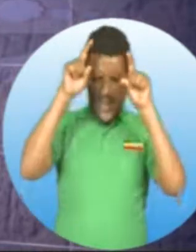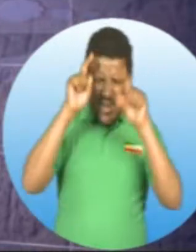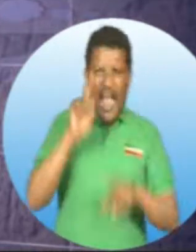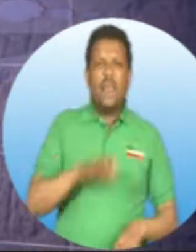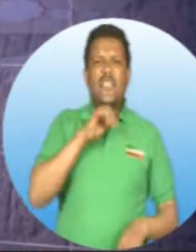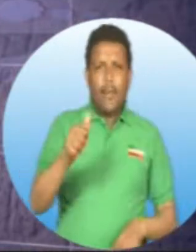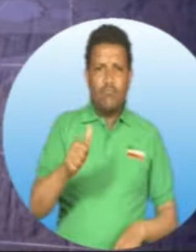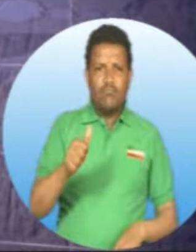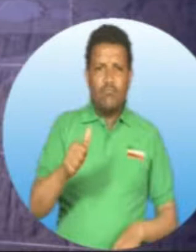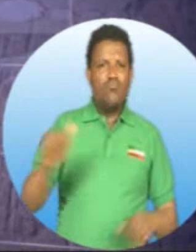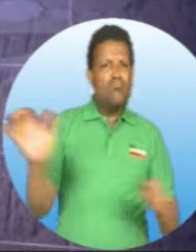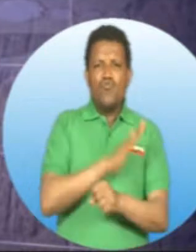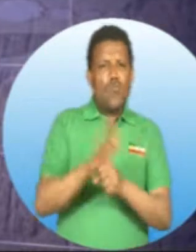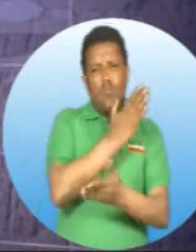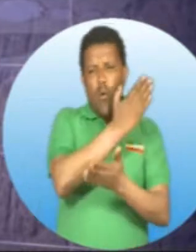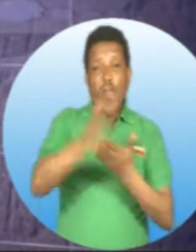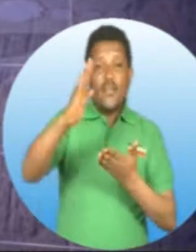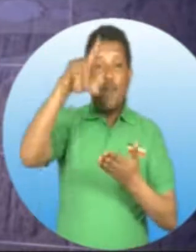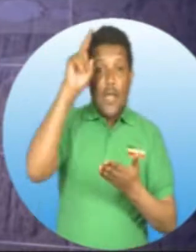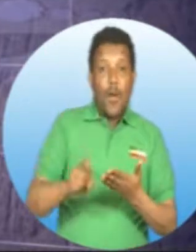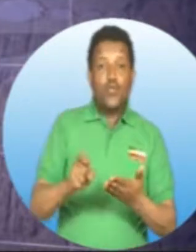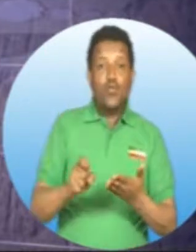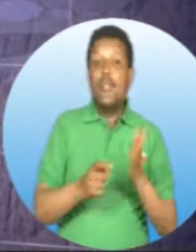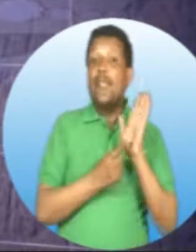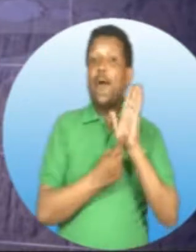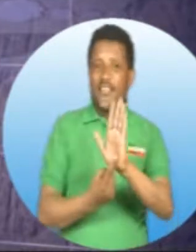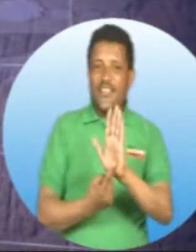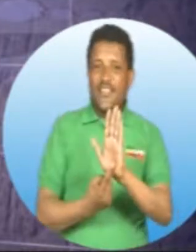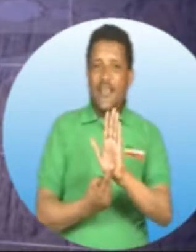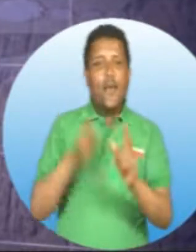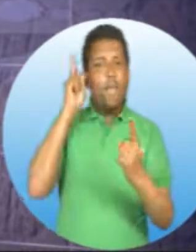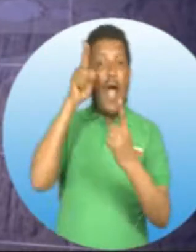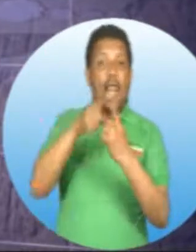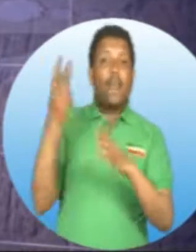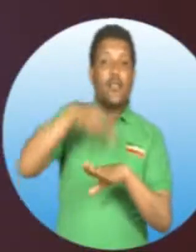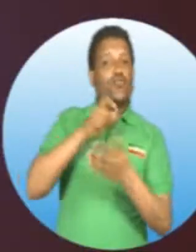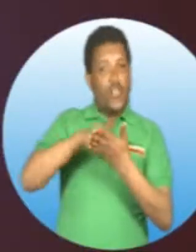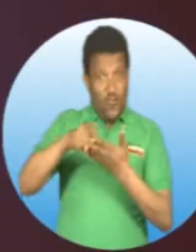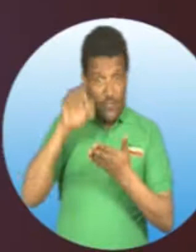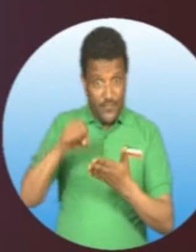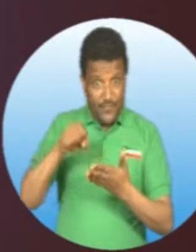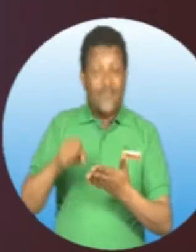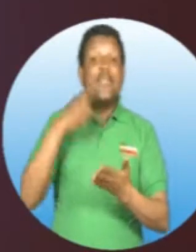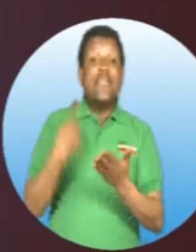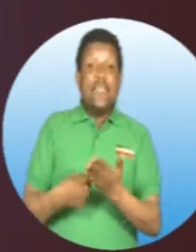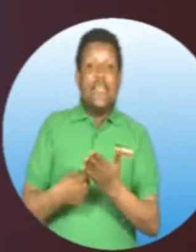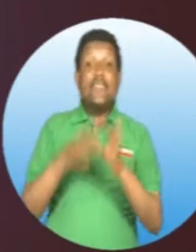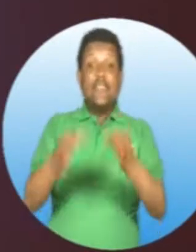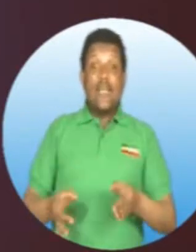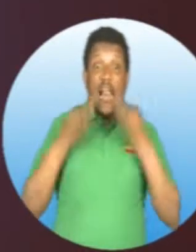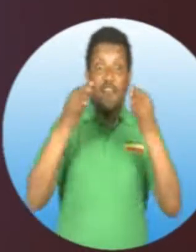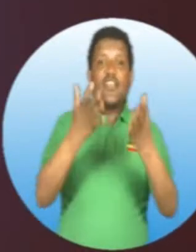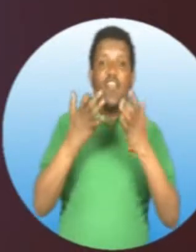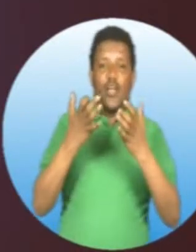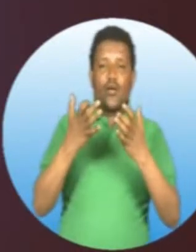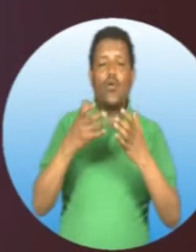መቀጠል አሊያም ሙሉ በሙሉ መወገድ የሚገባቸውን ለማመልከት በዓላማ ተነስቶ ይጽፋል። ይህ